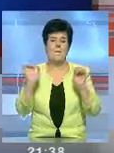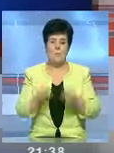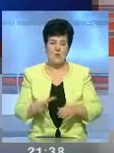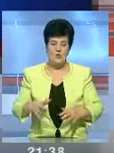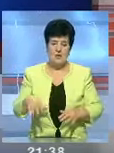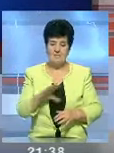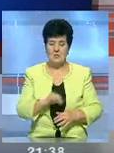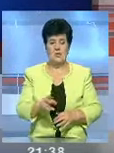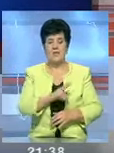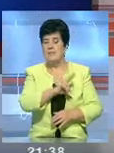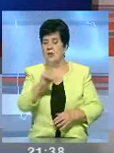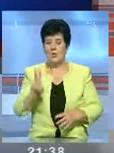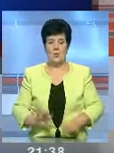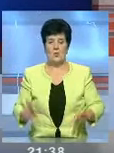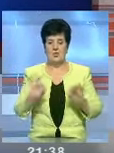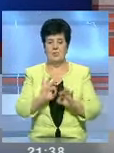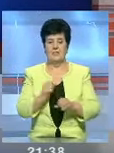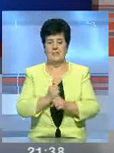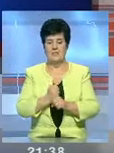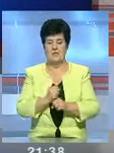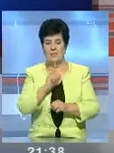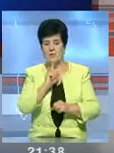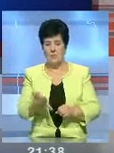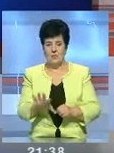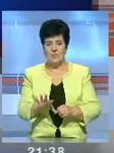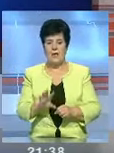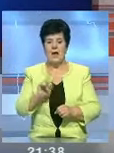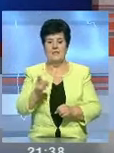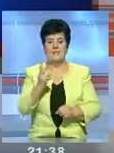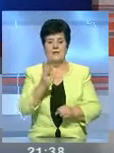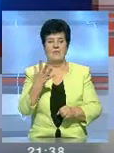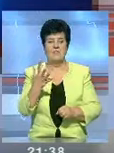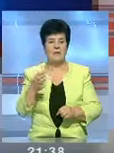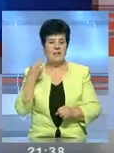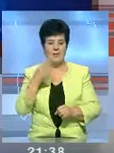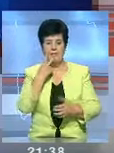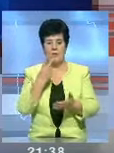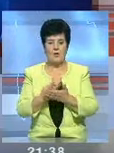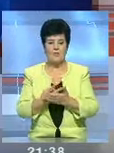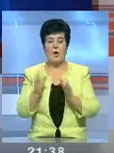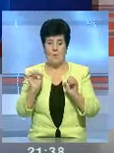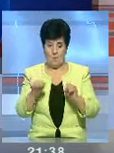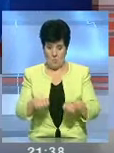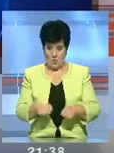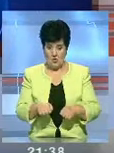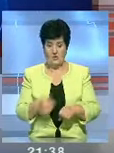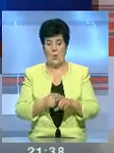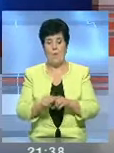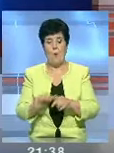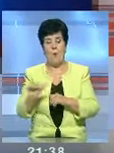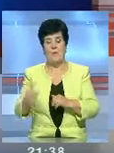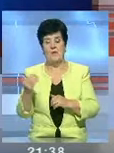никто из них не делать не будет. И они это доказали за 25 лет. Можно внести, помимо того, что снизить